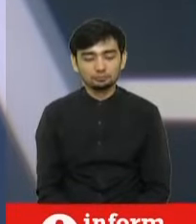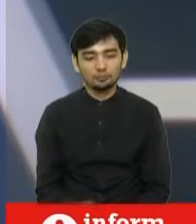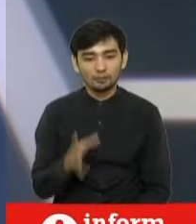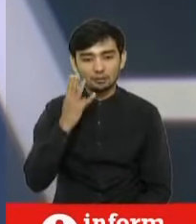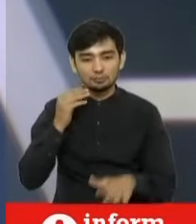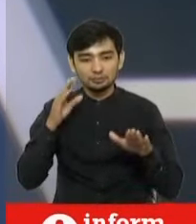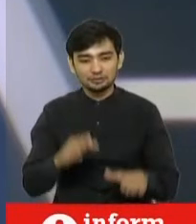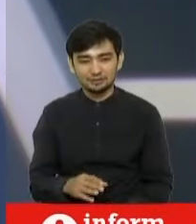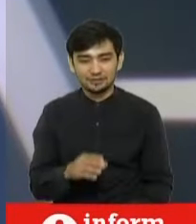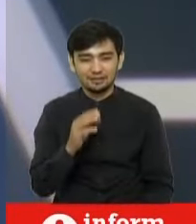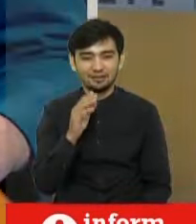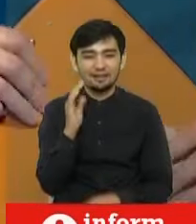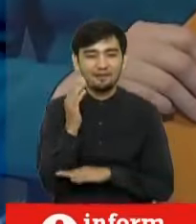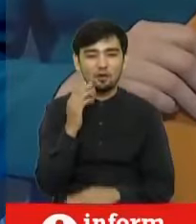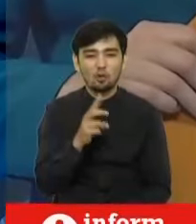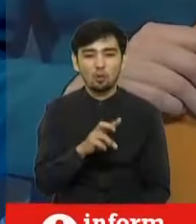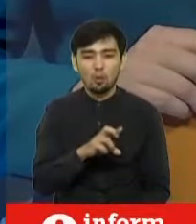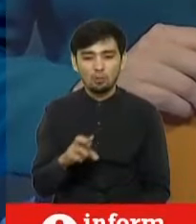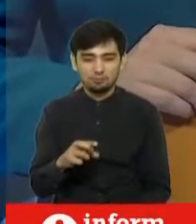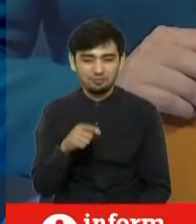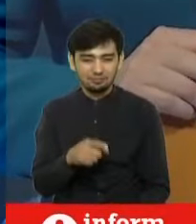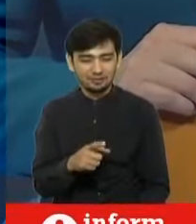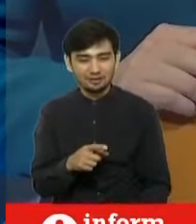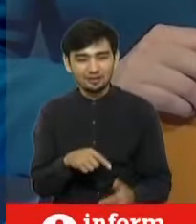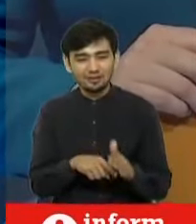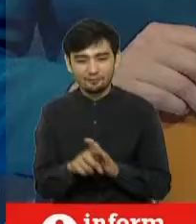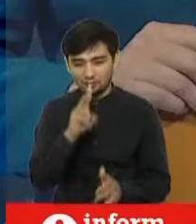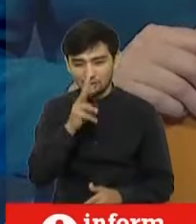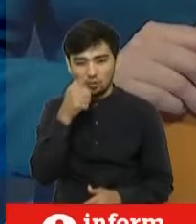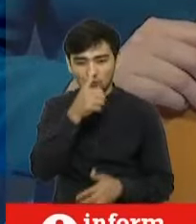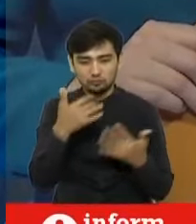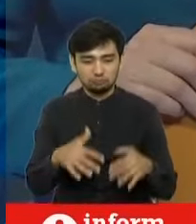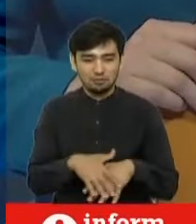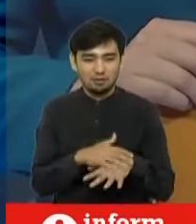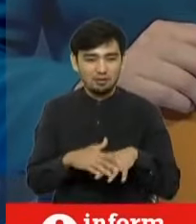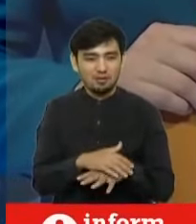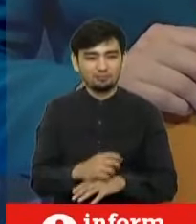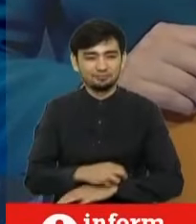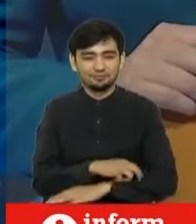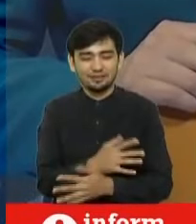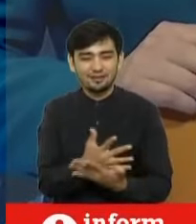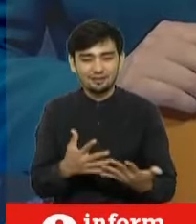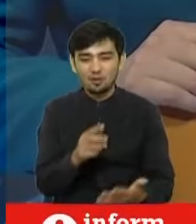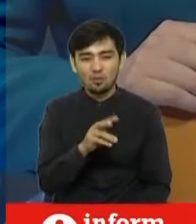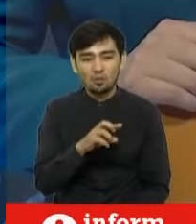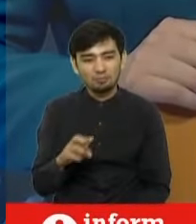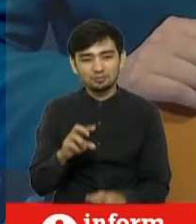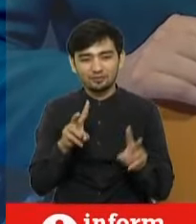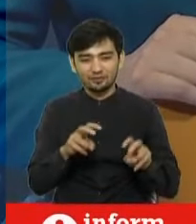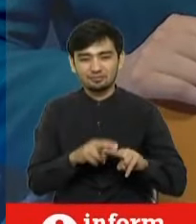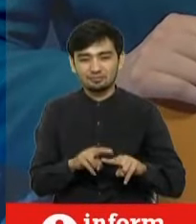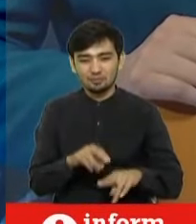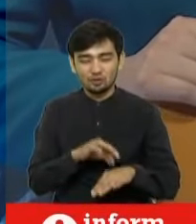Алматинцев атакуют древесные клопы. Уже второй год подряд жители отмечают нашествие навязчивых насекомых. Они активизировались с